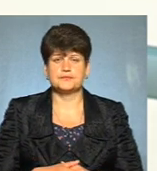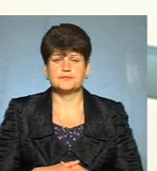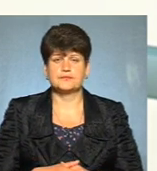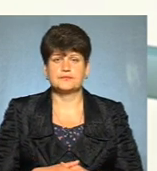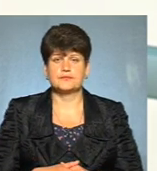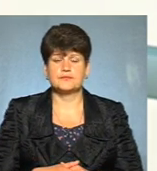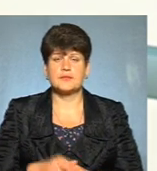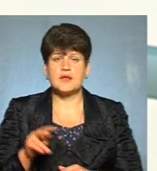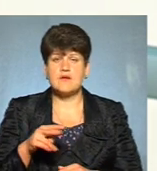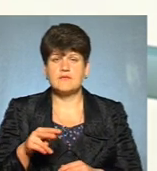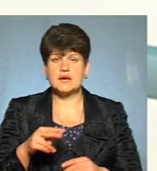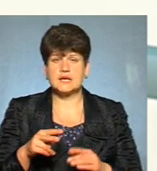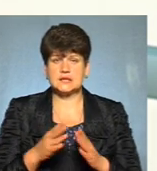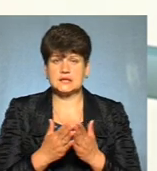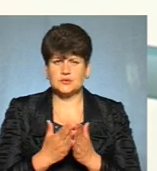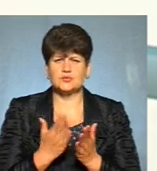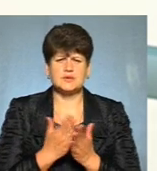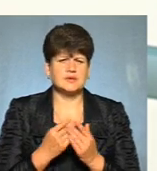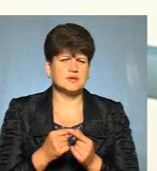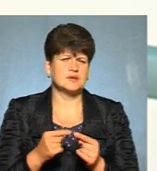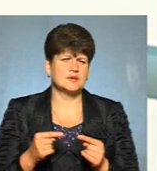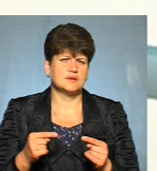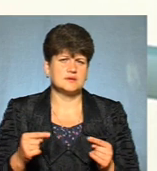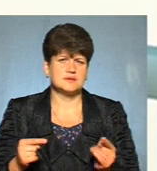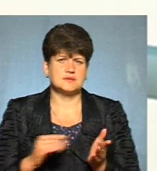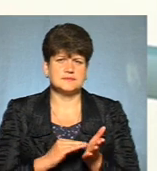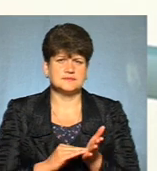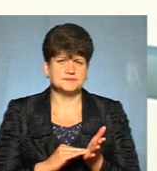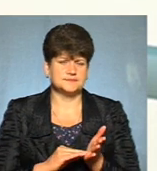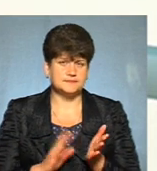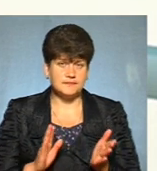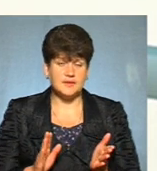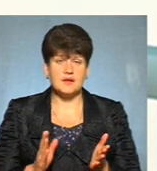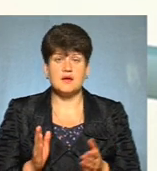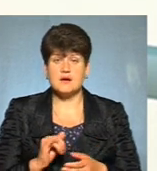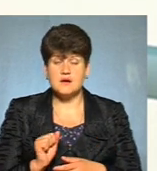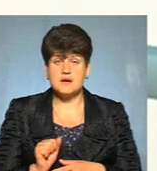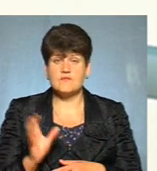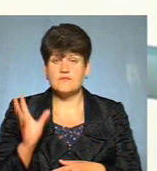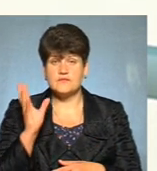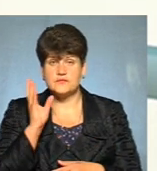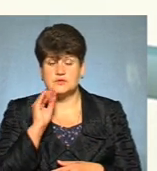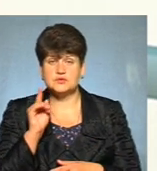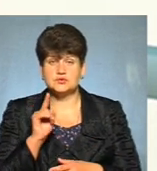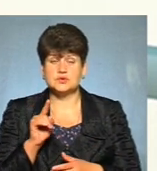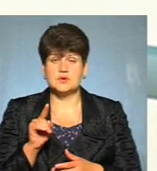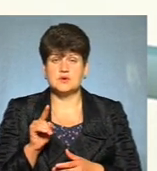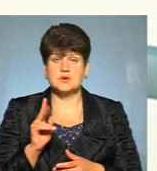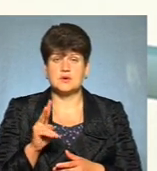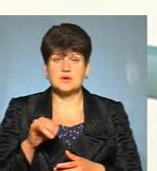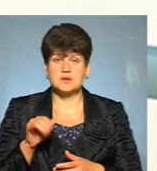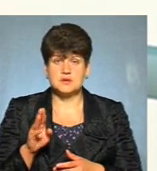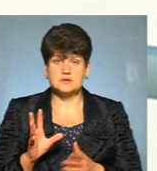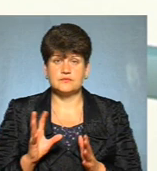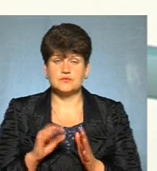в літературі є різні думки, але рахується, що перебування кліща на